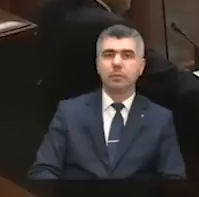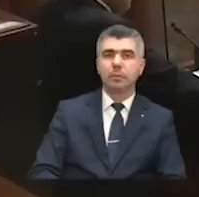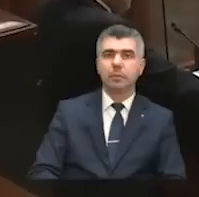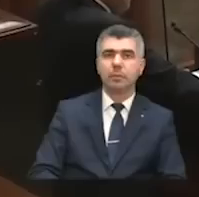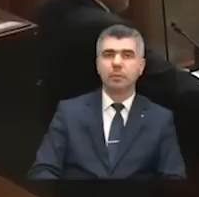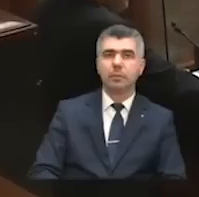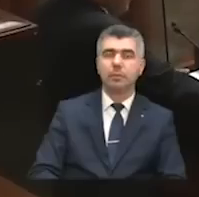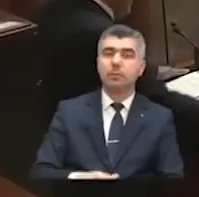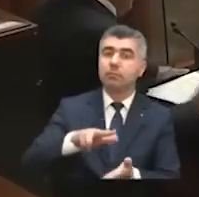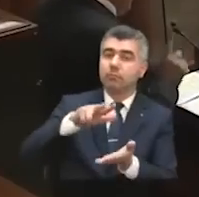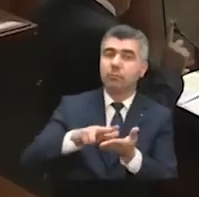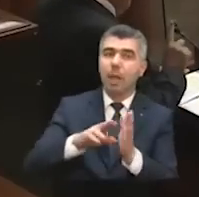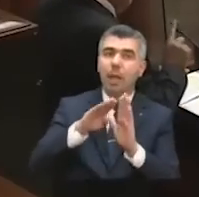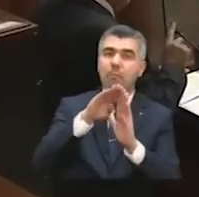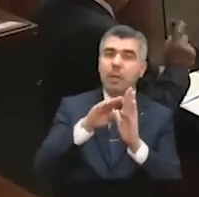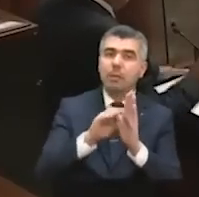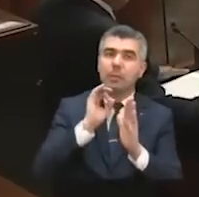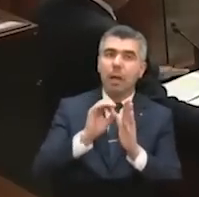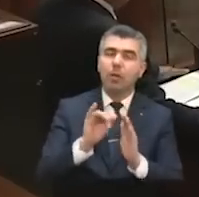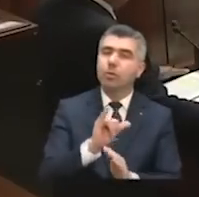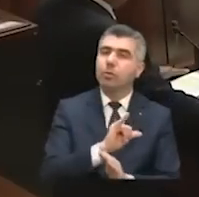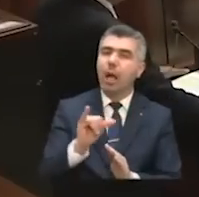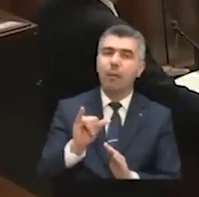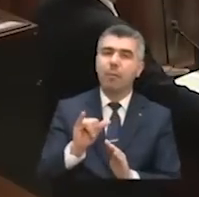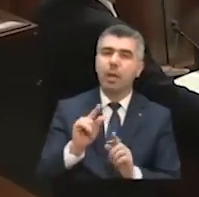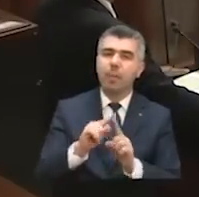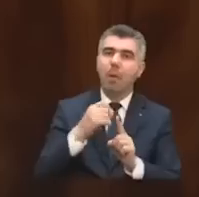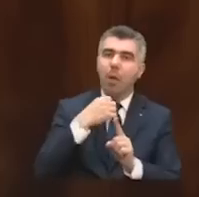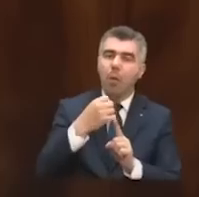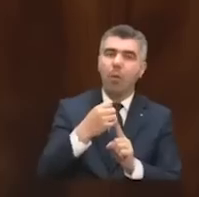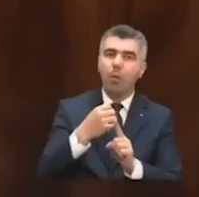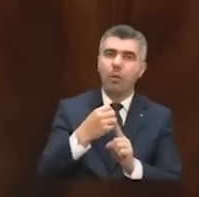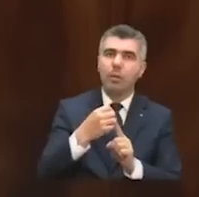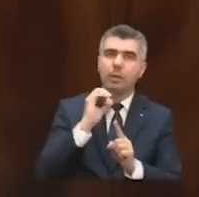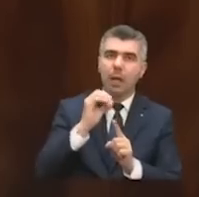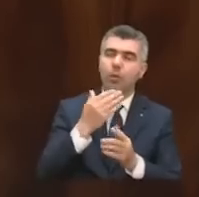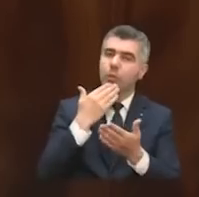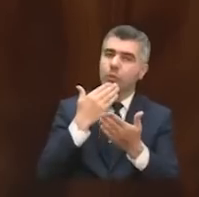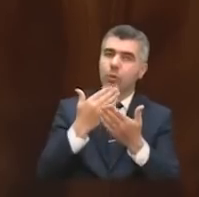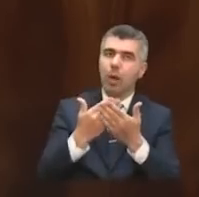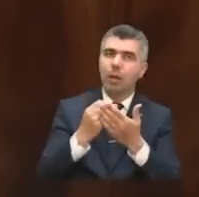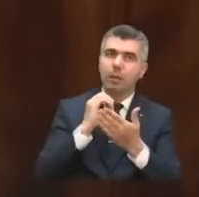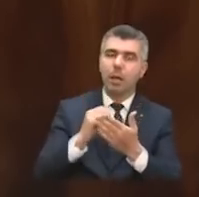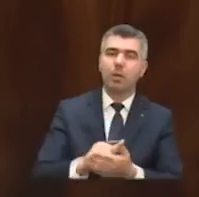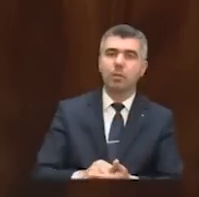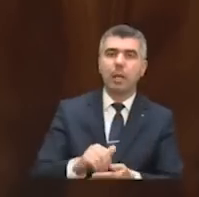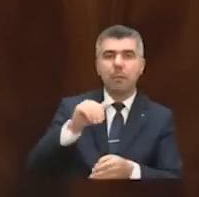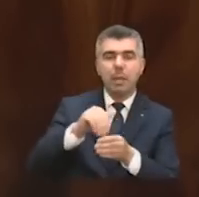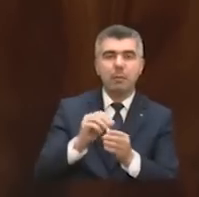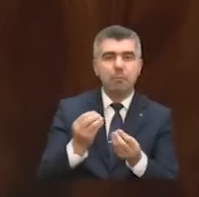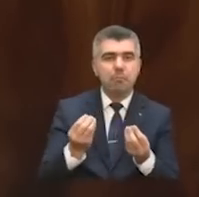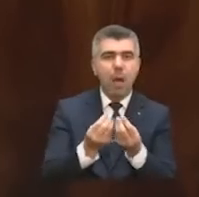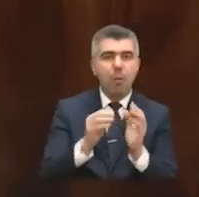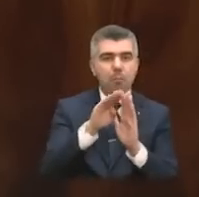المكتب قرارات المكتب غير قابلة للاستئناف. شكرا سي عبد الصمد، ملي تجيب الفريق وتدخل المكتب مرحبا،